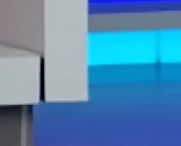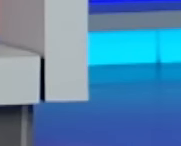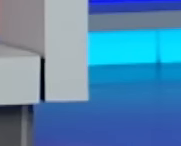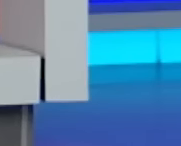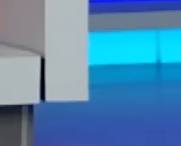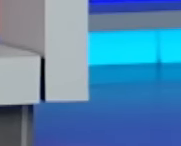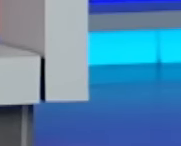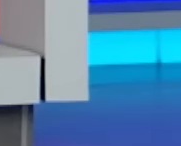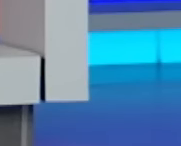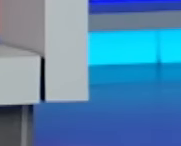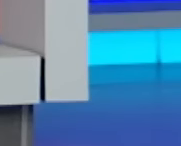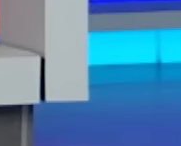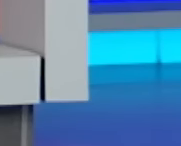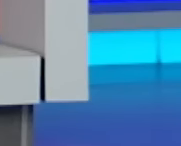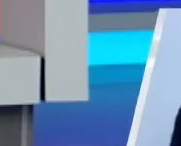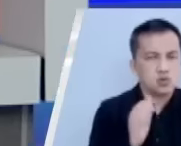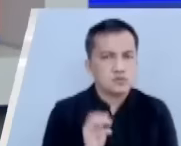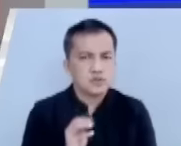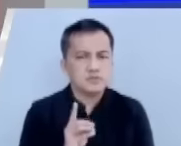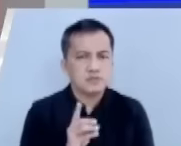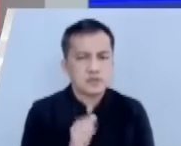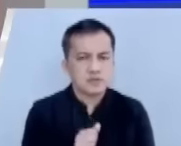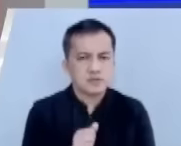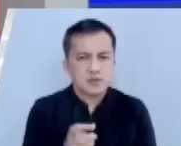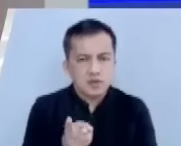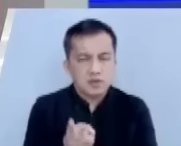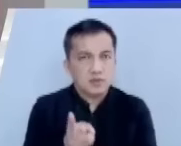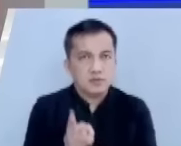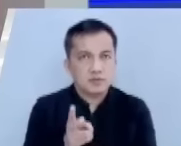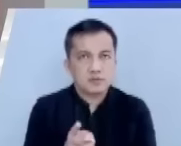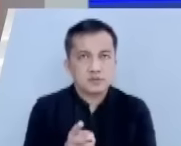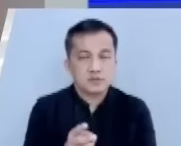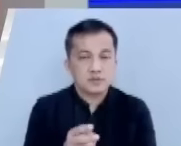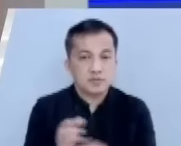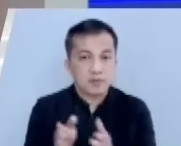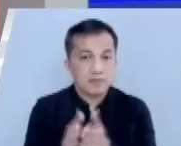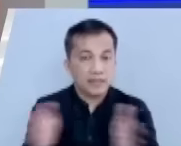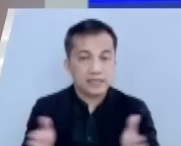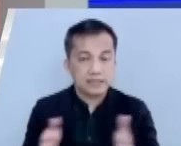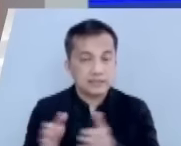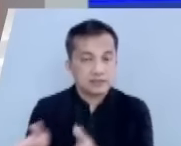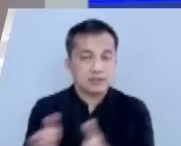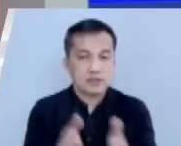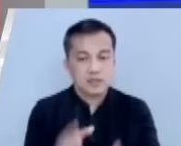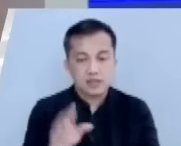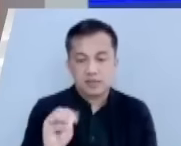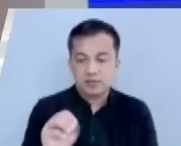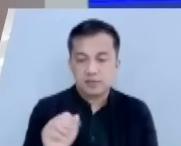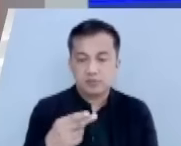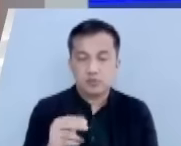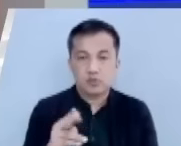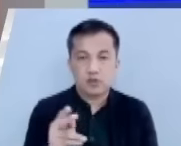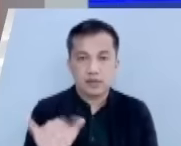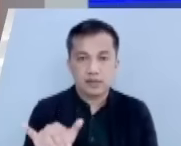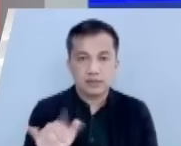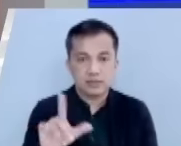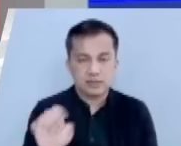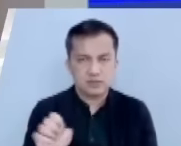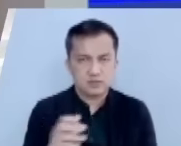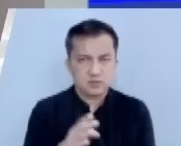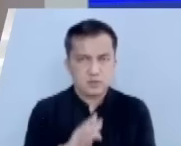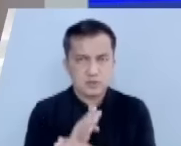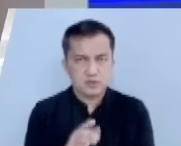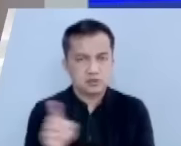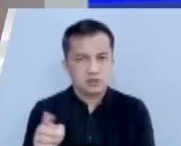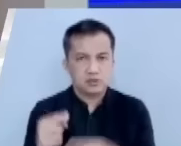Inaaraw-araw na ng MMDA ang pagbabantay sa mga pangunahing kalsada at mabuhay lanes para masabata ang mga lumalabag sa